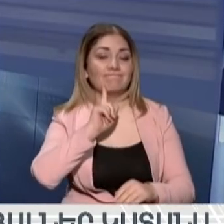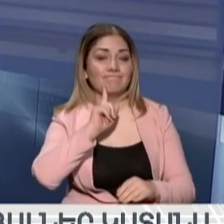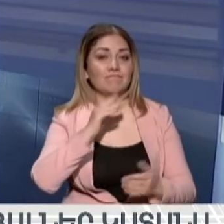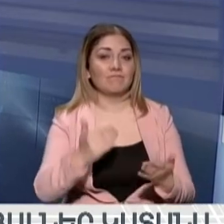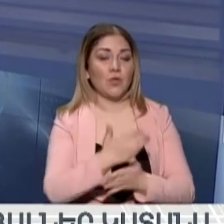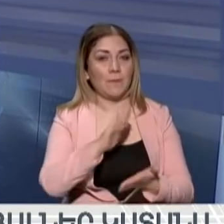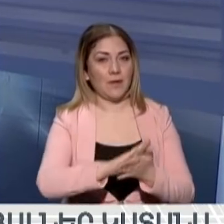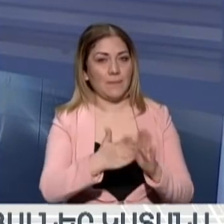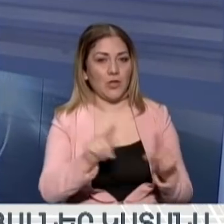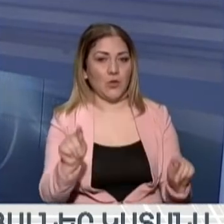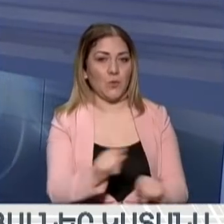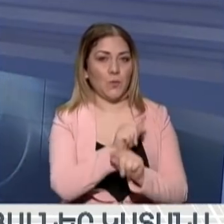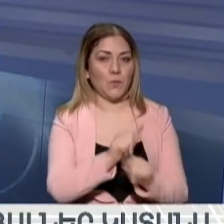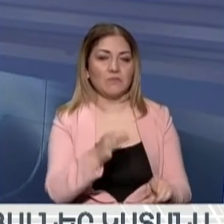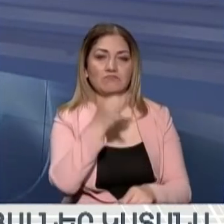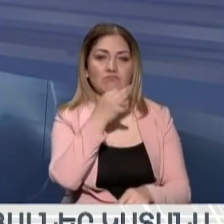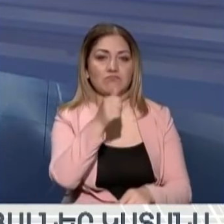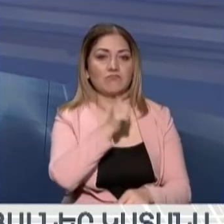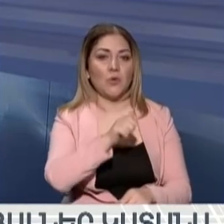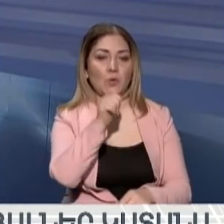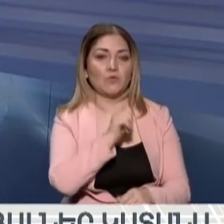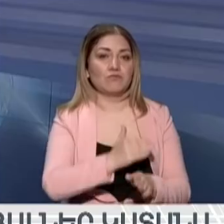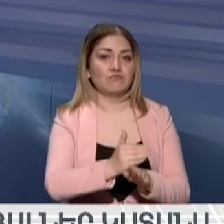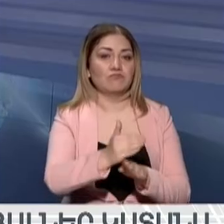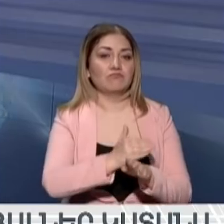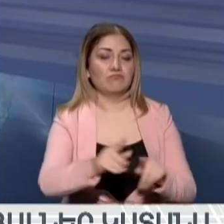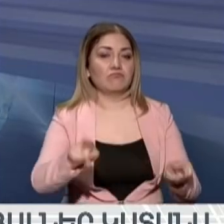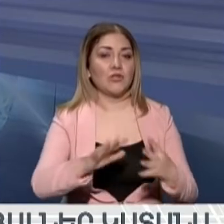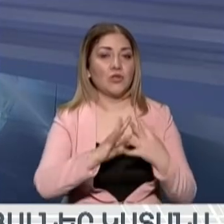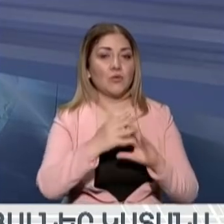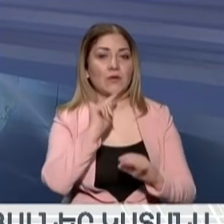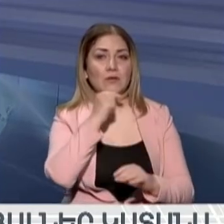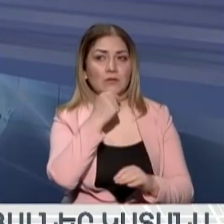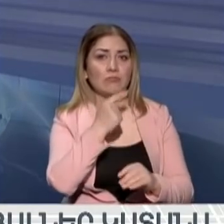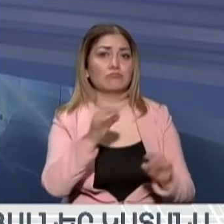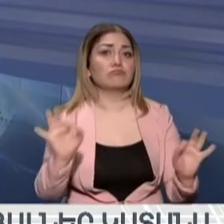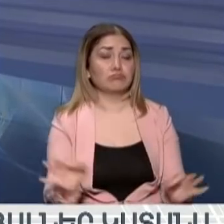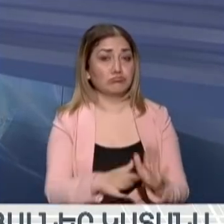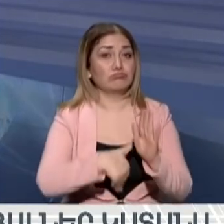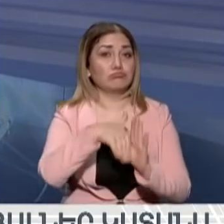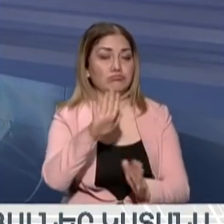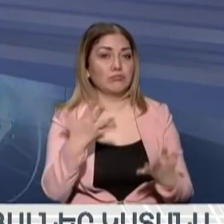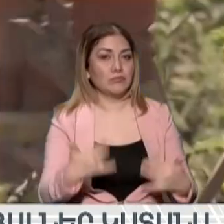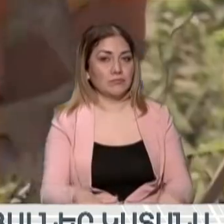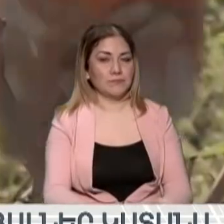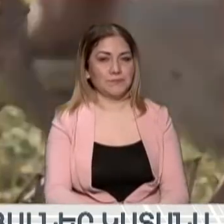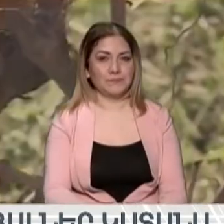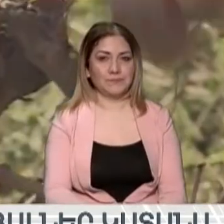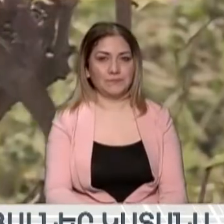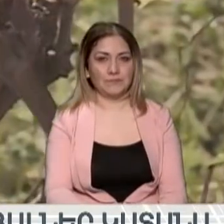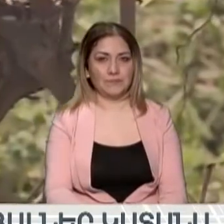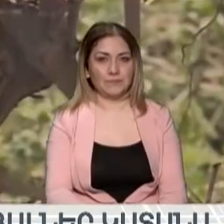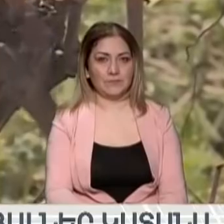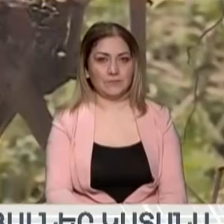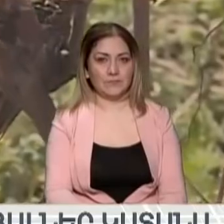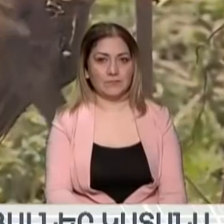նոր պայմաններին։ Տուրիզմի ոլորտը դեռ փորձում է ուշքի գալ, իսկ գյուղատնտեսությունը նույնիսկ դրական ցուցանիշ է արձանագրել։